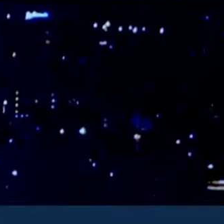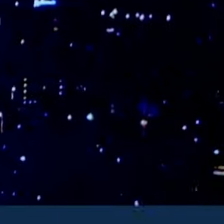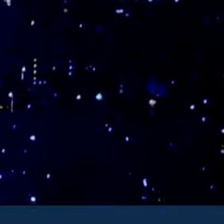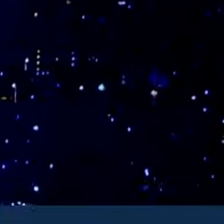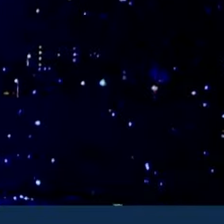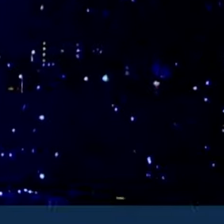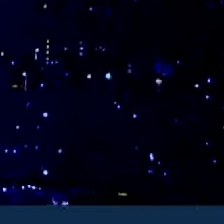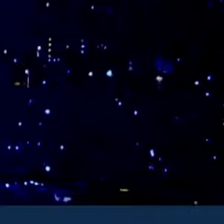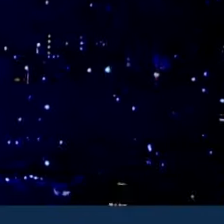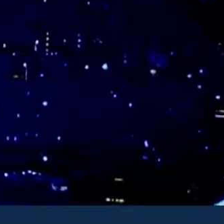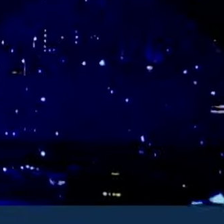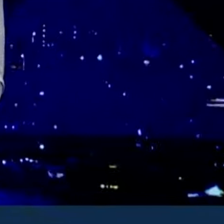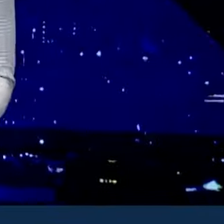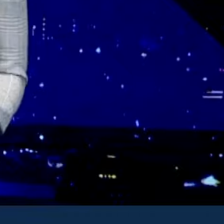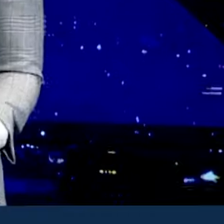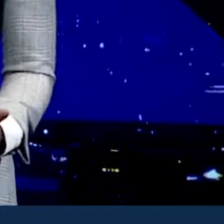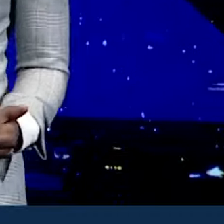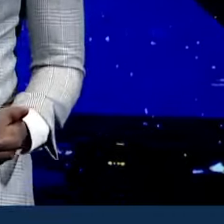Oh,